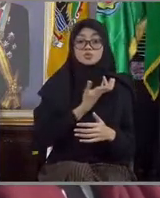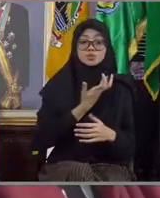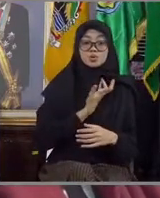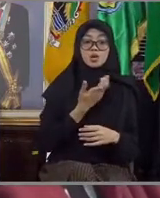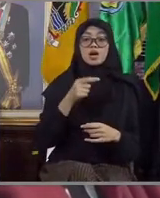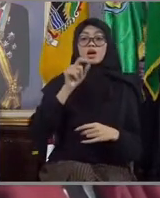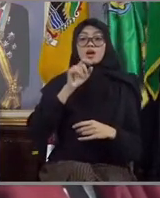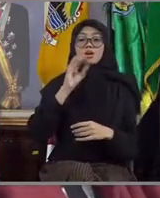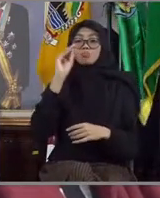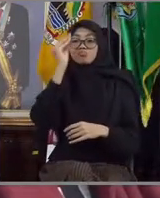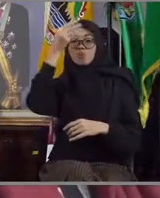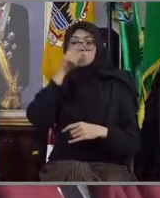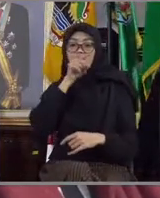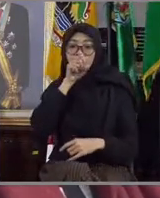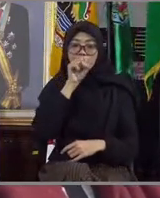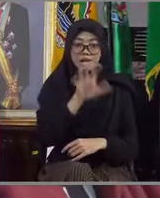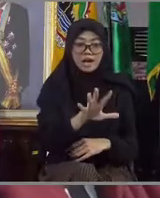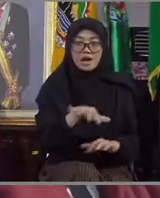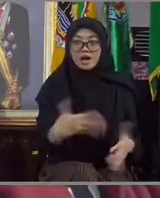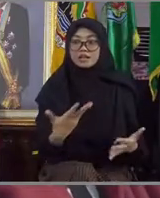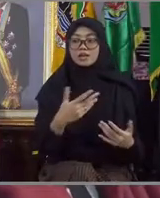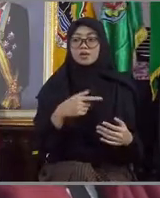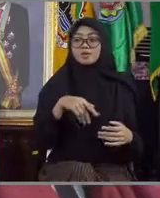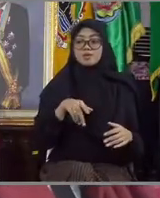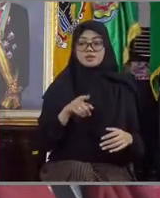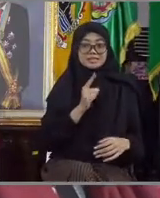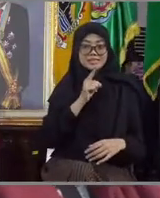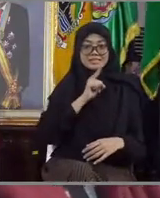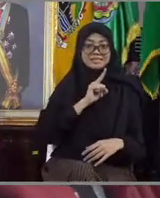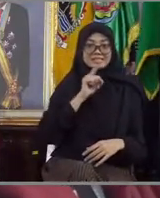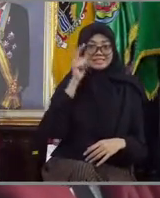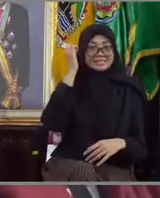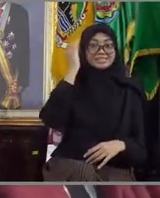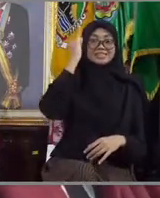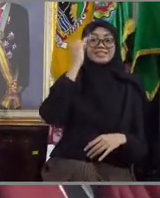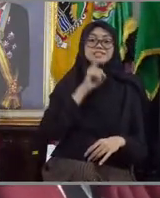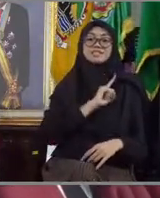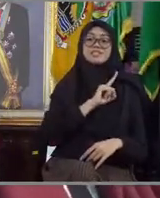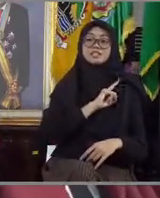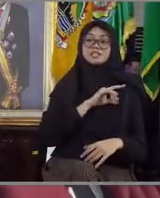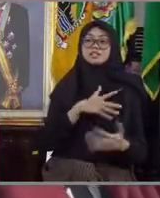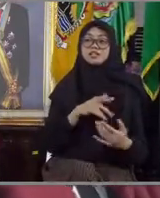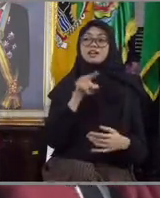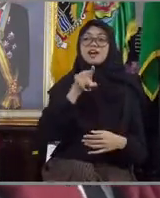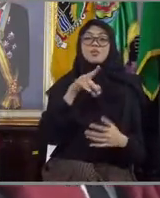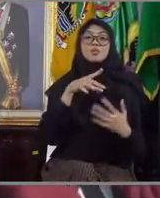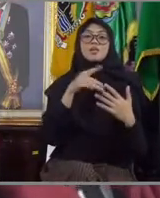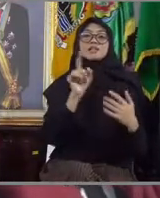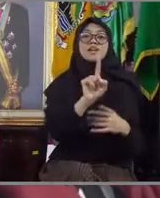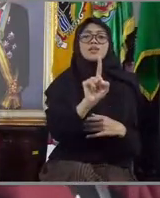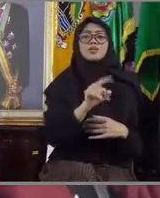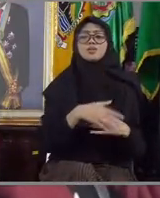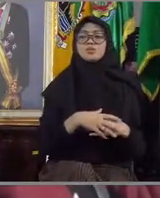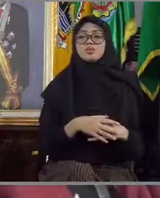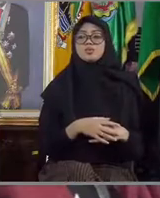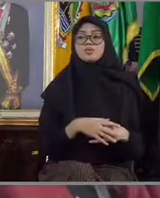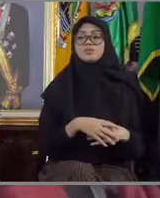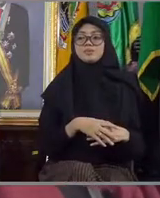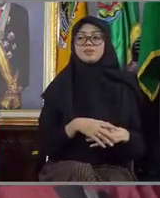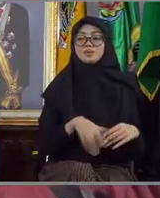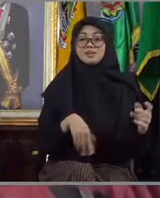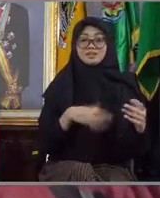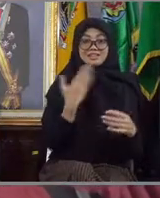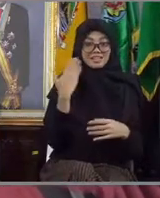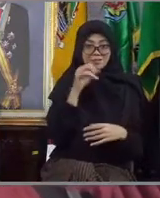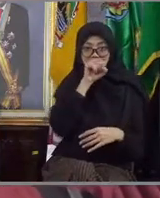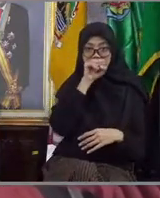membentuk dari bawah? Dua-duanya suka, Pak. Kalau pilihannya salah satu. Kamu lebih suka dari atas, kan tadi yang pertama lebih suka dari